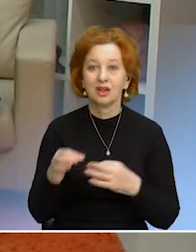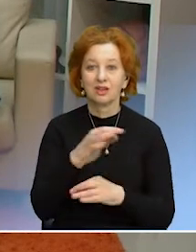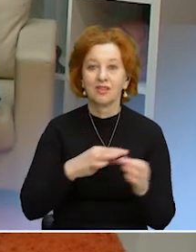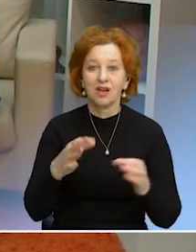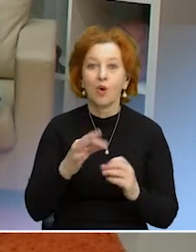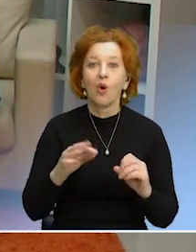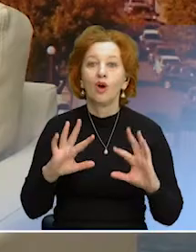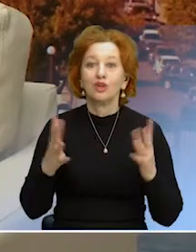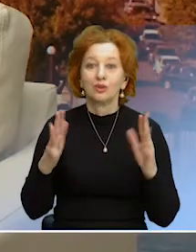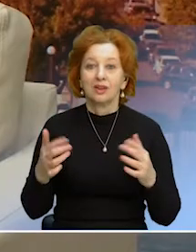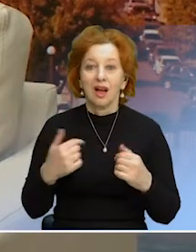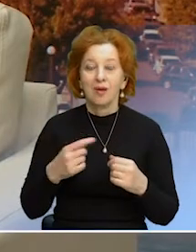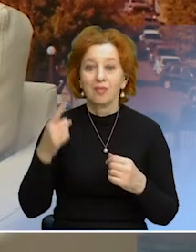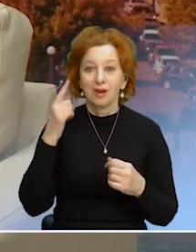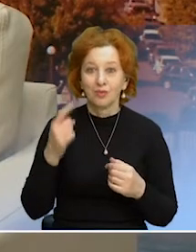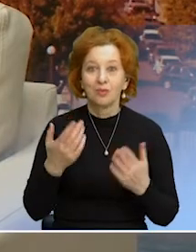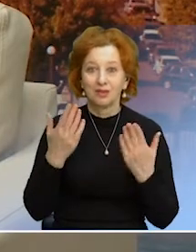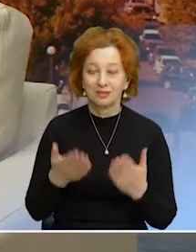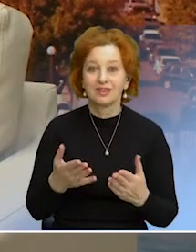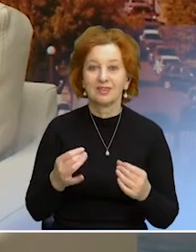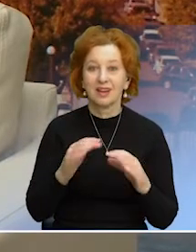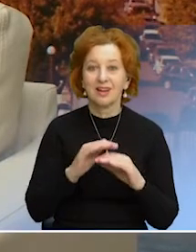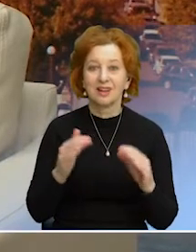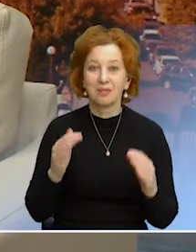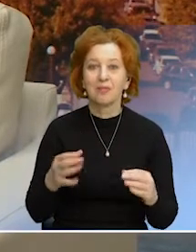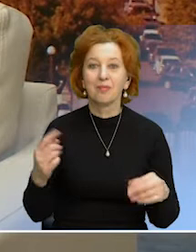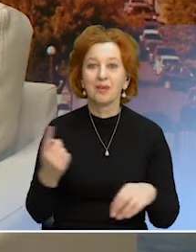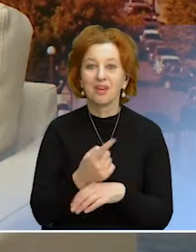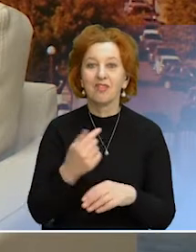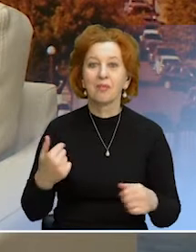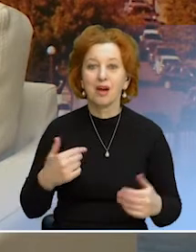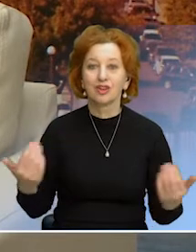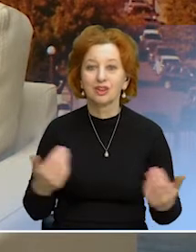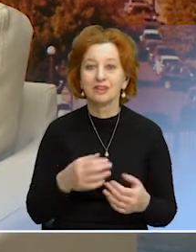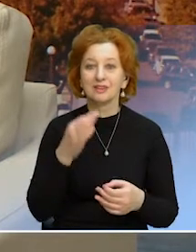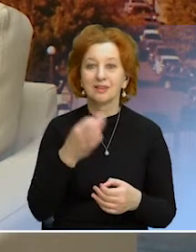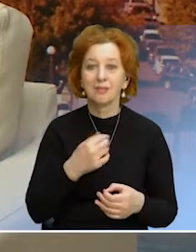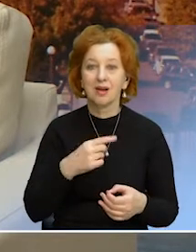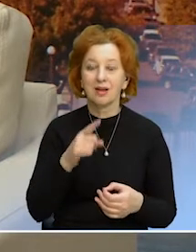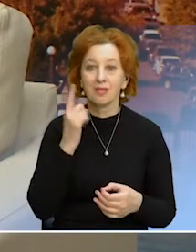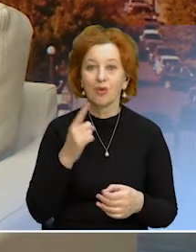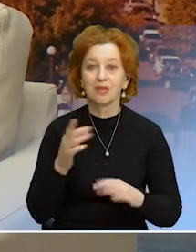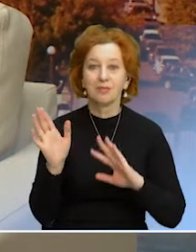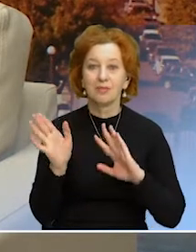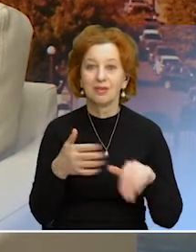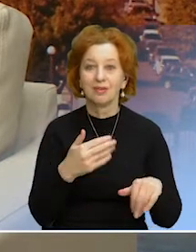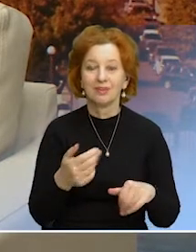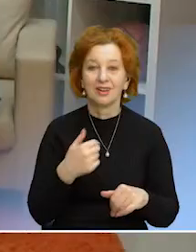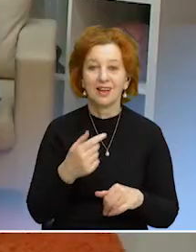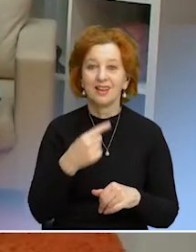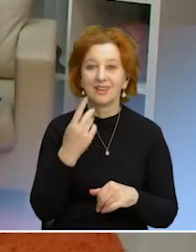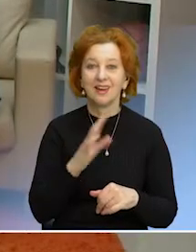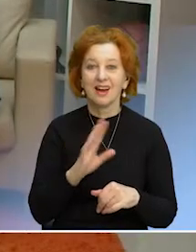о чудесах, да? И я подумал, думаю, ну вот ребята чудные. Впервые в моей жизни сказали, что моя молодость прошла. Я не так